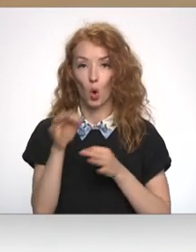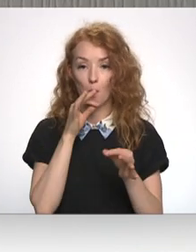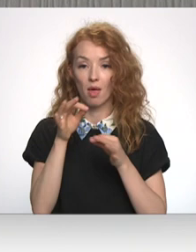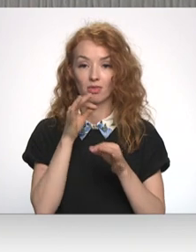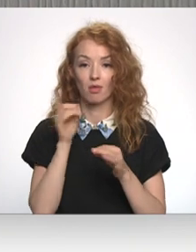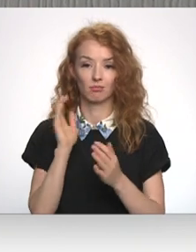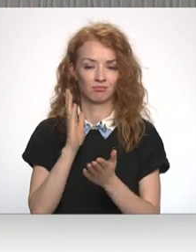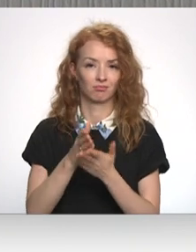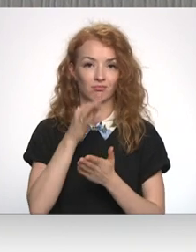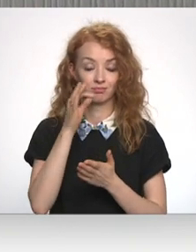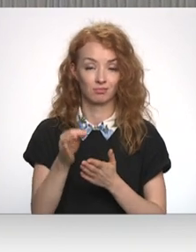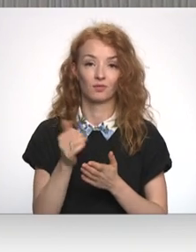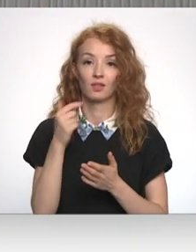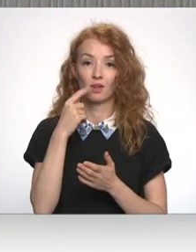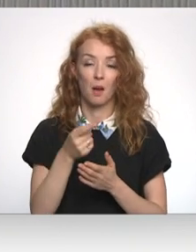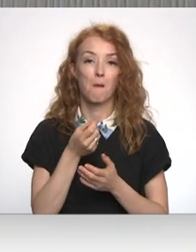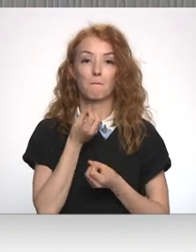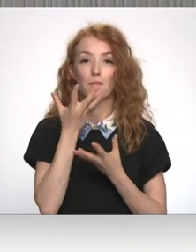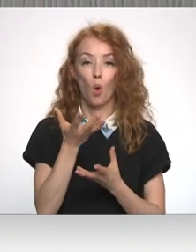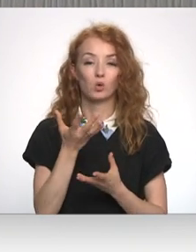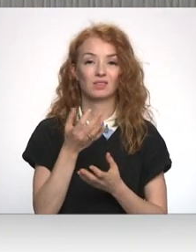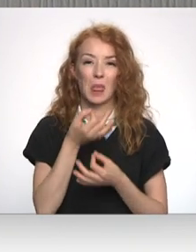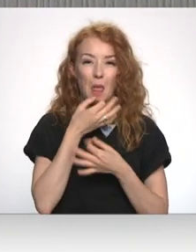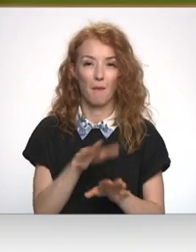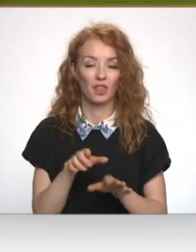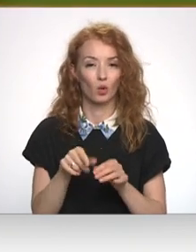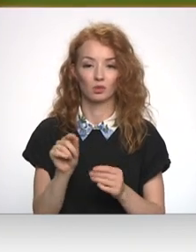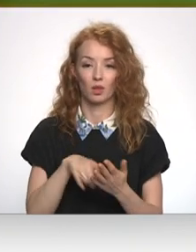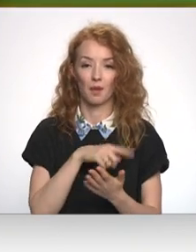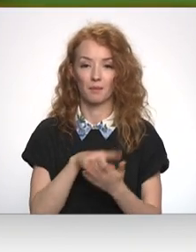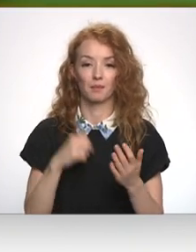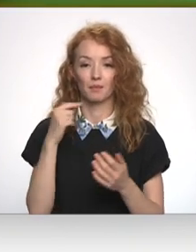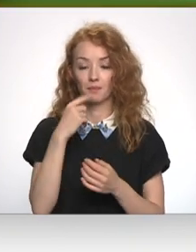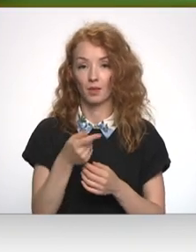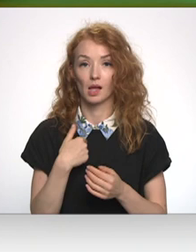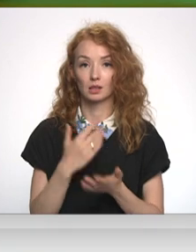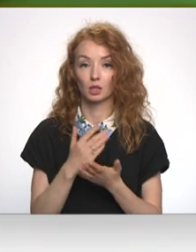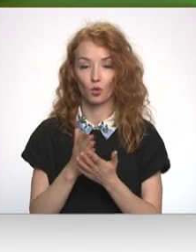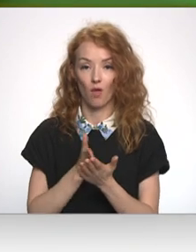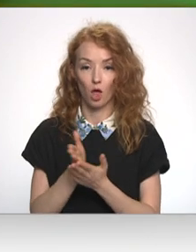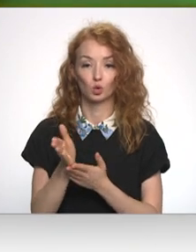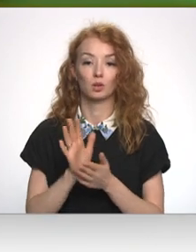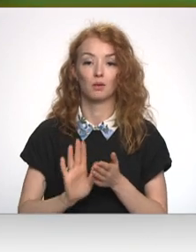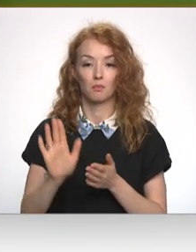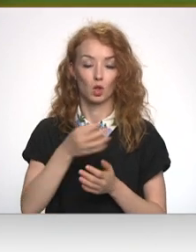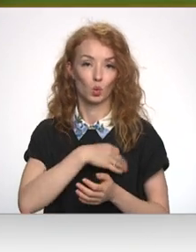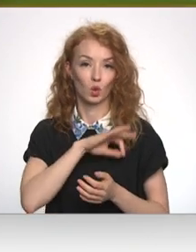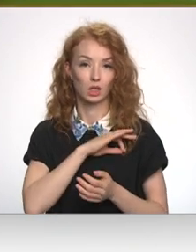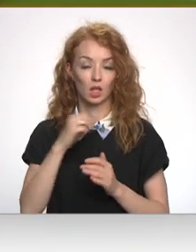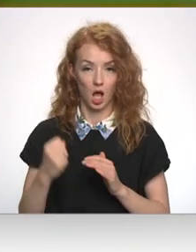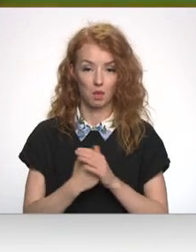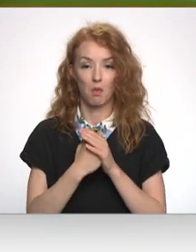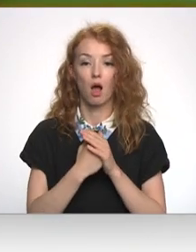veltīts, uzskata, ka paust nepatiku šādā veidā nav pieņemami. Es esmu vērsusies pie juridiskā